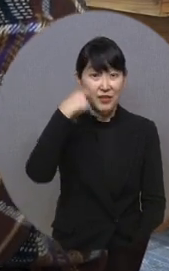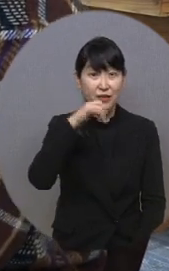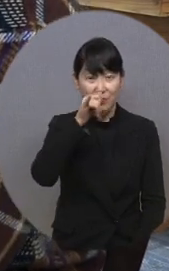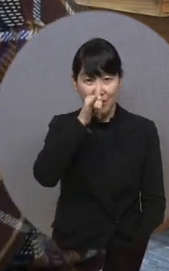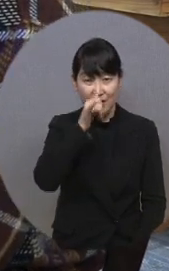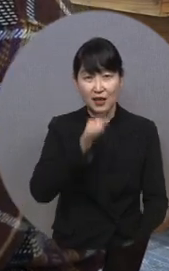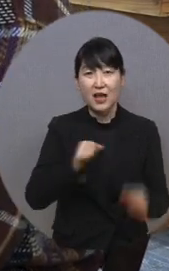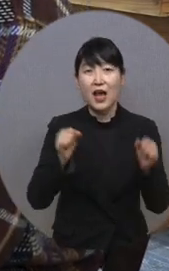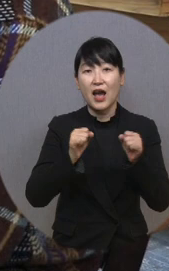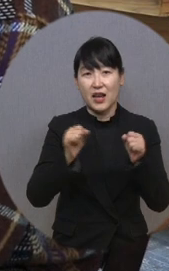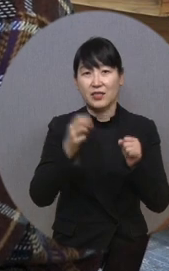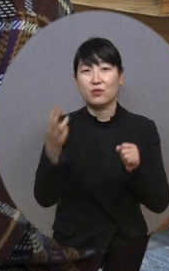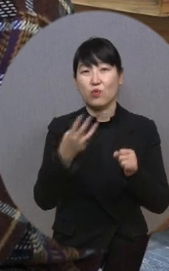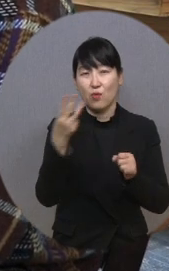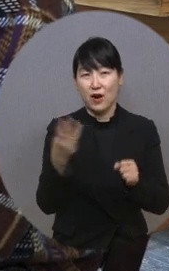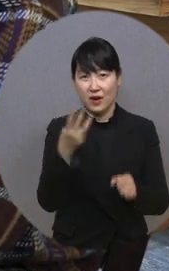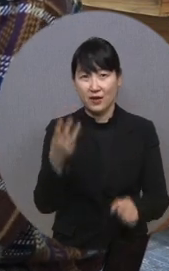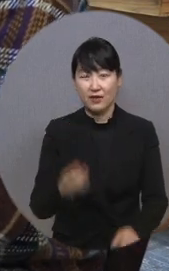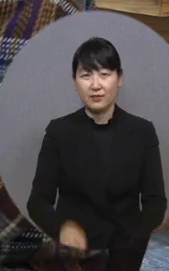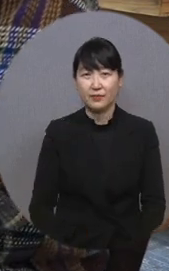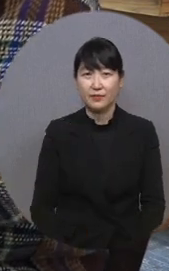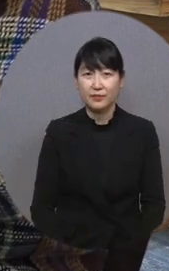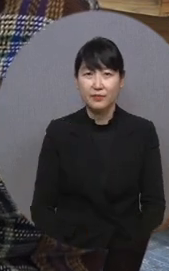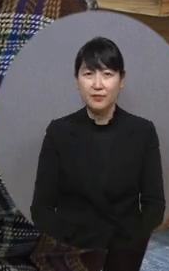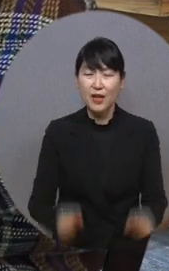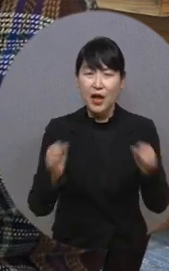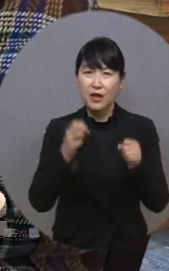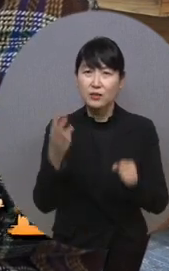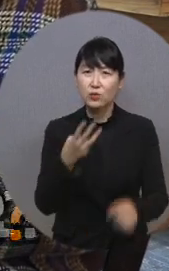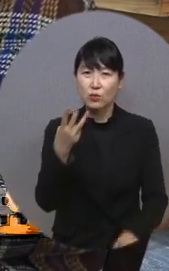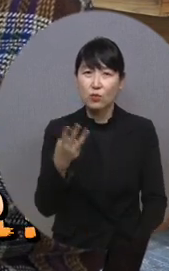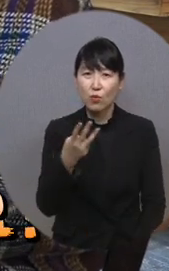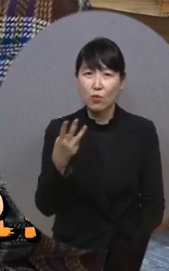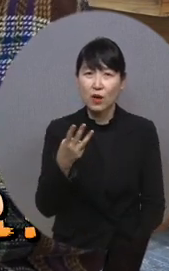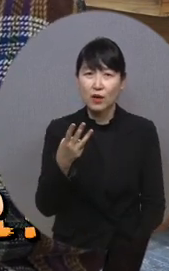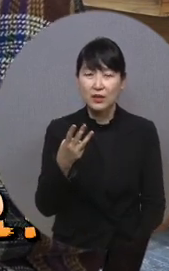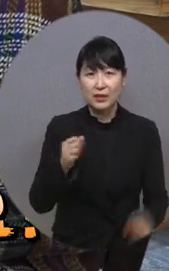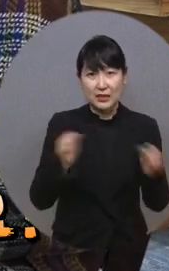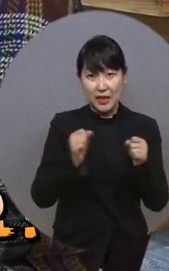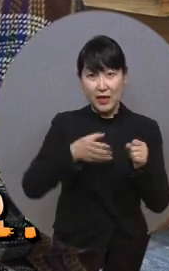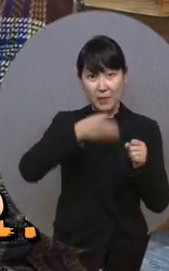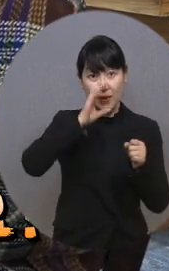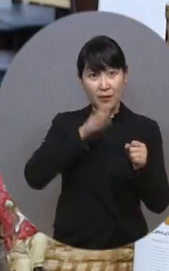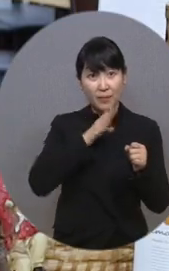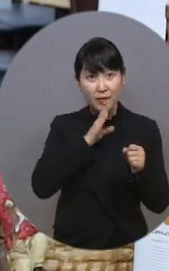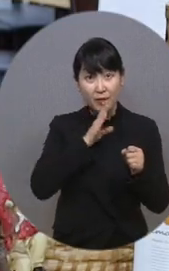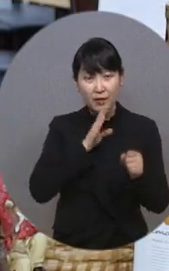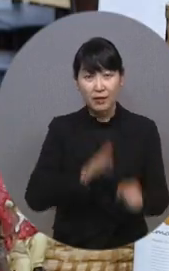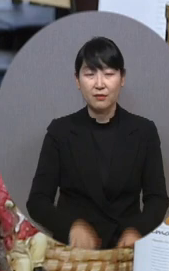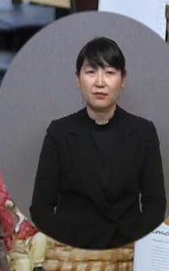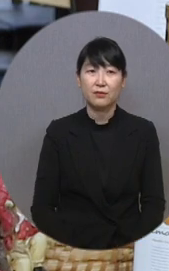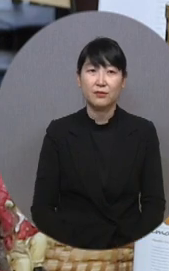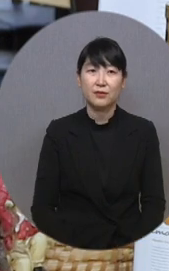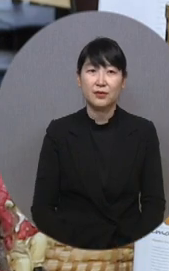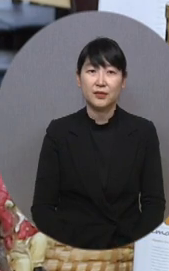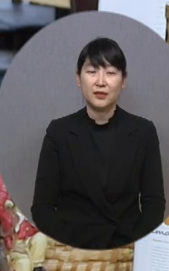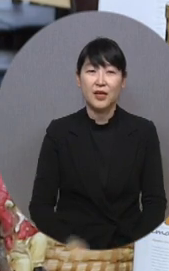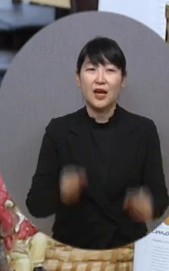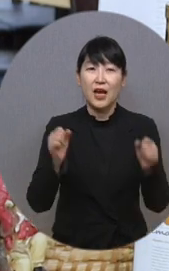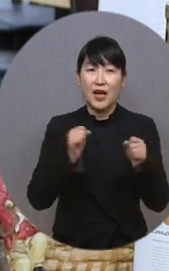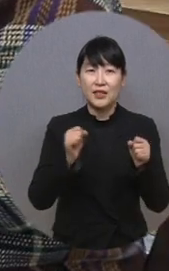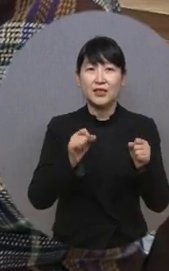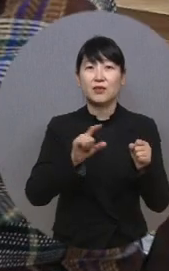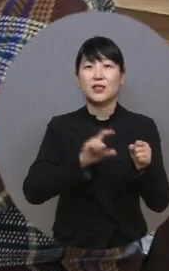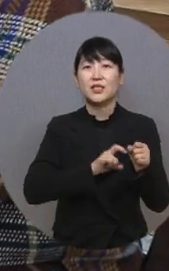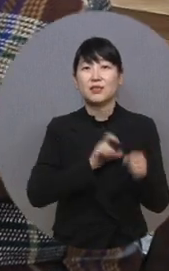이게 아이스 와인이죠. 예, 그렇습니다. 아이스 와인은 꼭 차게 먹어야 되나요? 저희가 이제 이거 아이스라고 칭하는